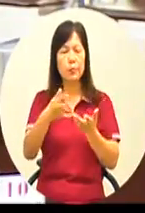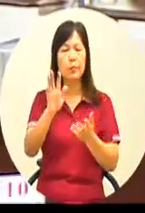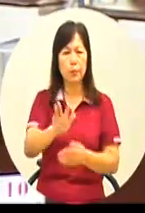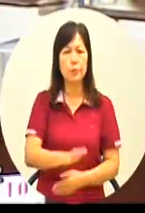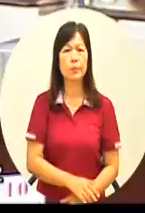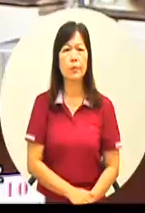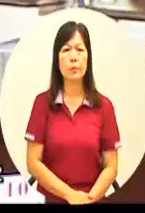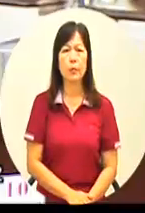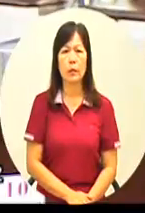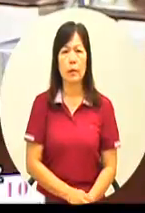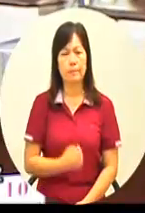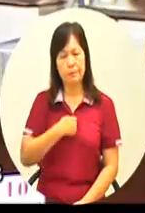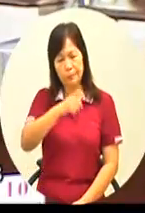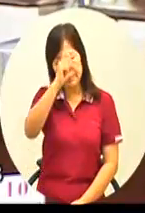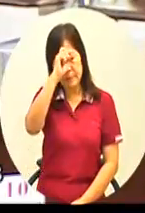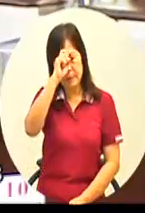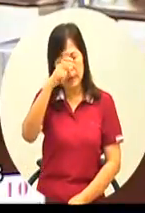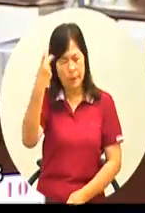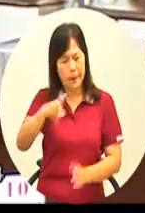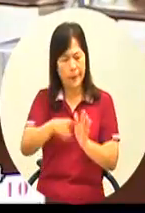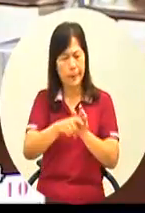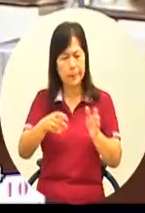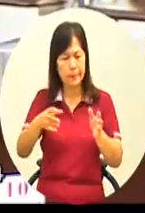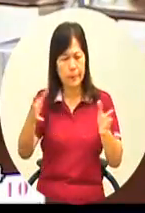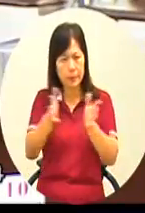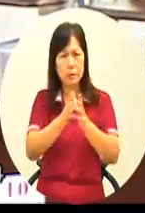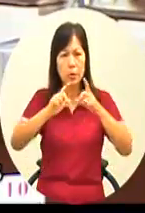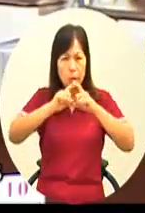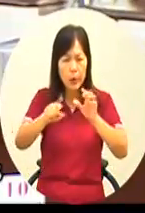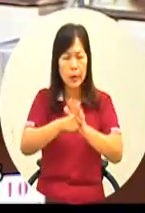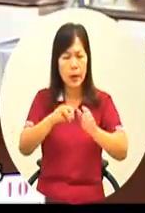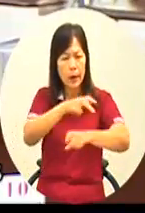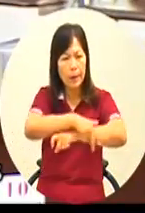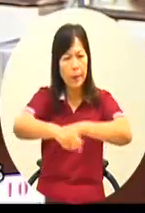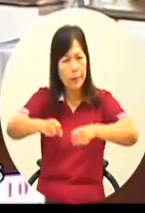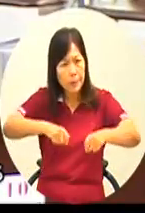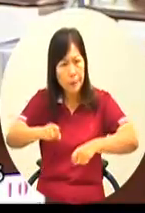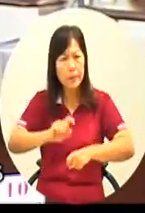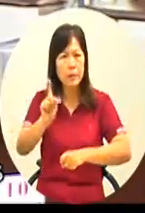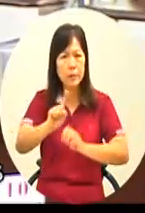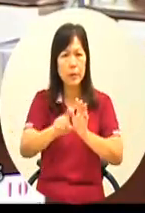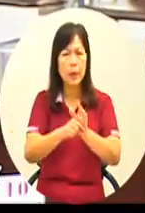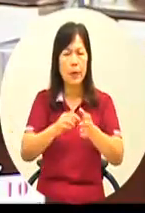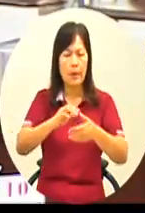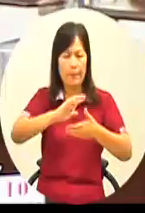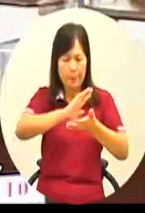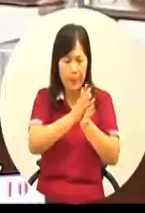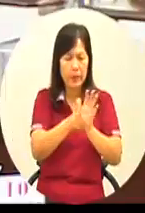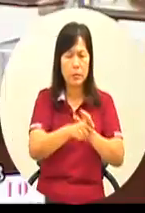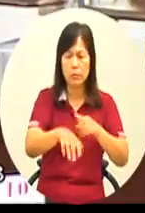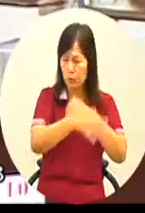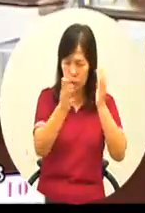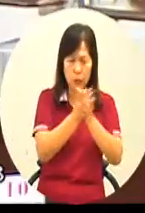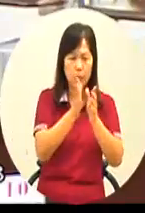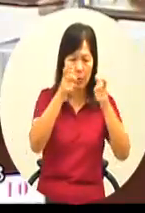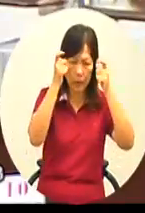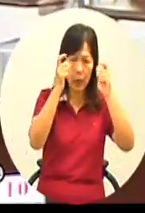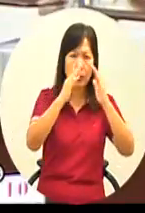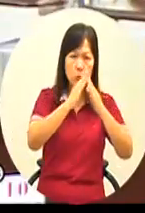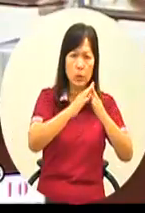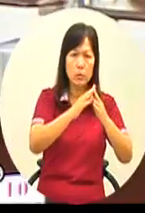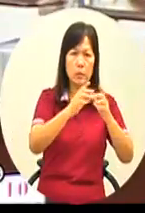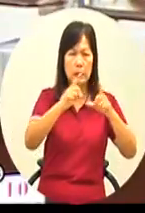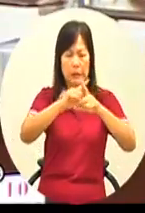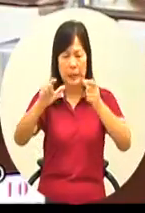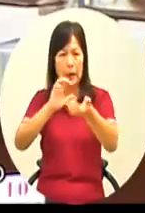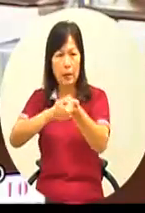望对不对，就是说你从草稿等一下一起回答，要怎么去规划，要怎么去规划才能容纳全部高雄市的大医院